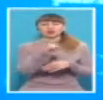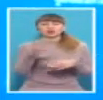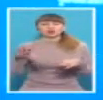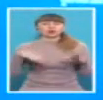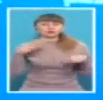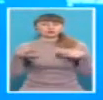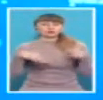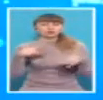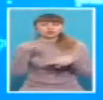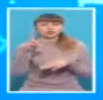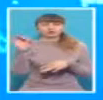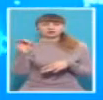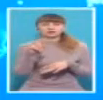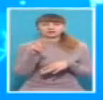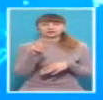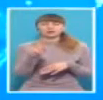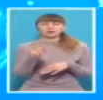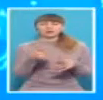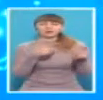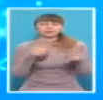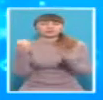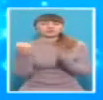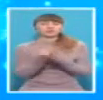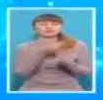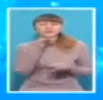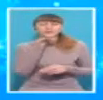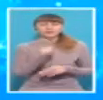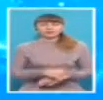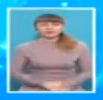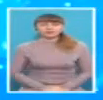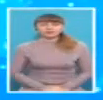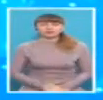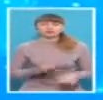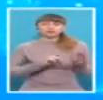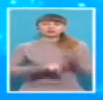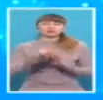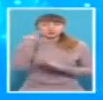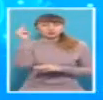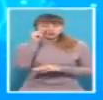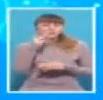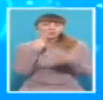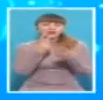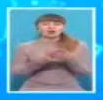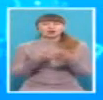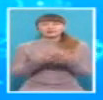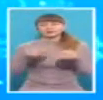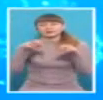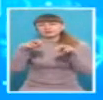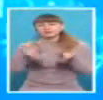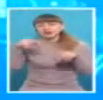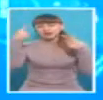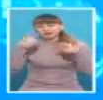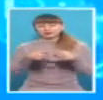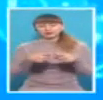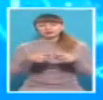төтенше жағдайларды жою кезіндегі іс-қимылдарға азаматтық қорғау мемлекеттік жүйесінің басқару органдары мен күштерін даярлау атты